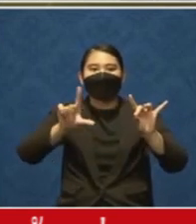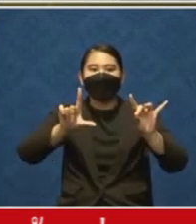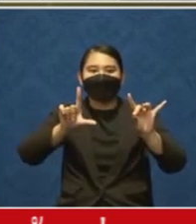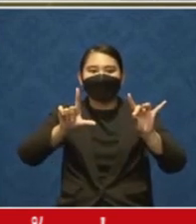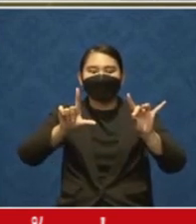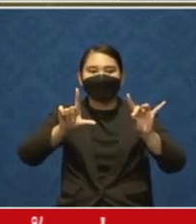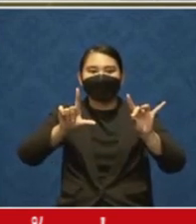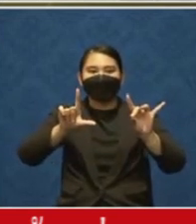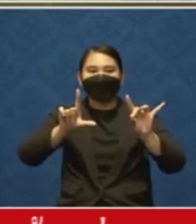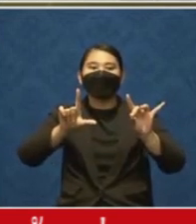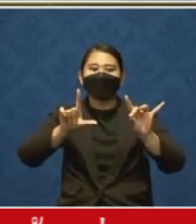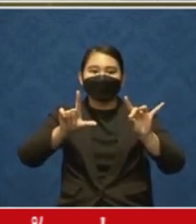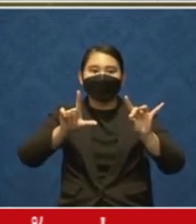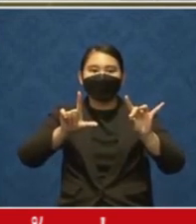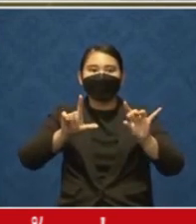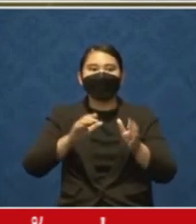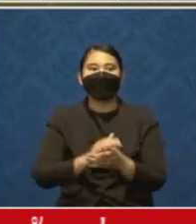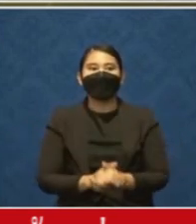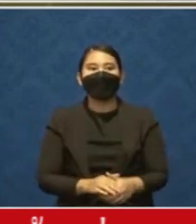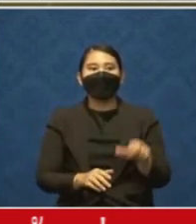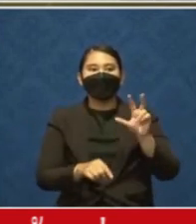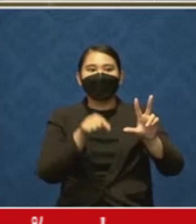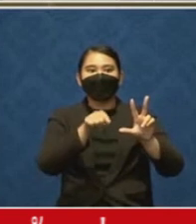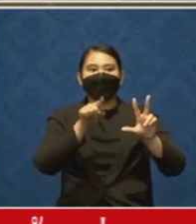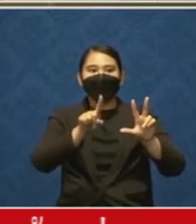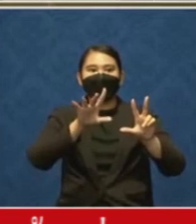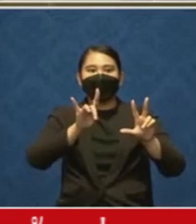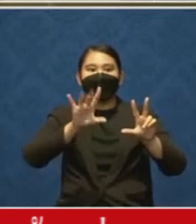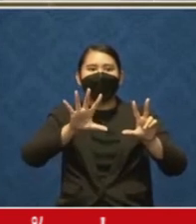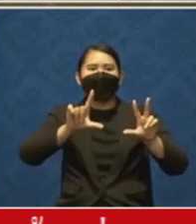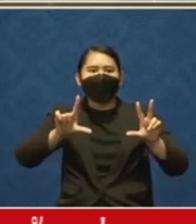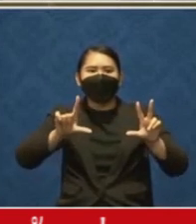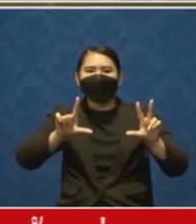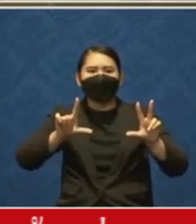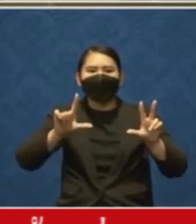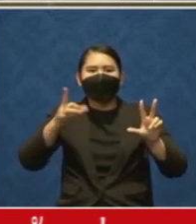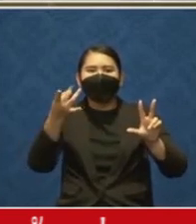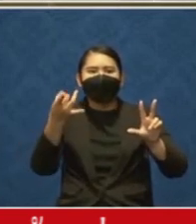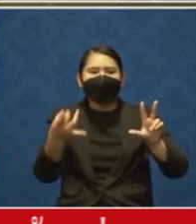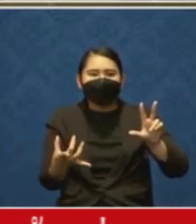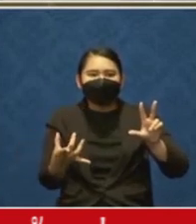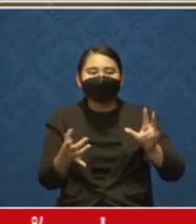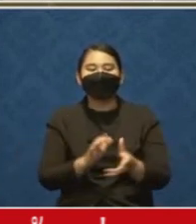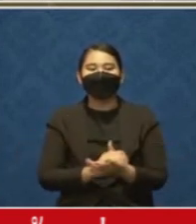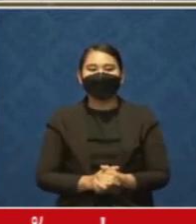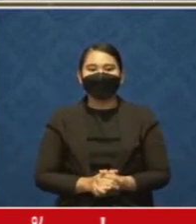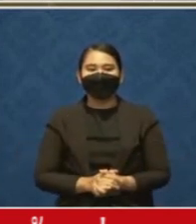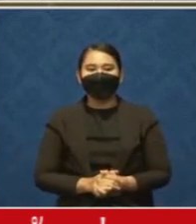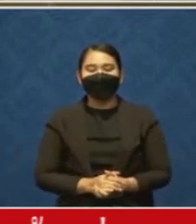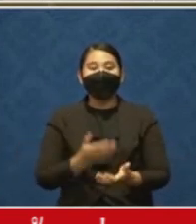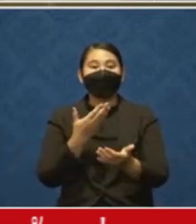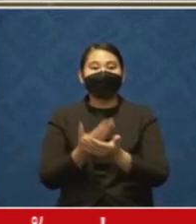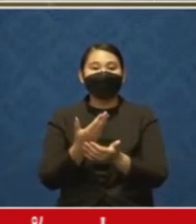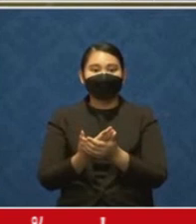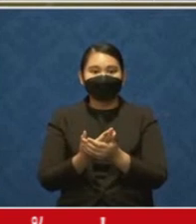85,000 ล้านบาทท่านประธานครับ 3.185 ล้านล้านเนี่ยมาจากไหนบ้างครับมาจากราย